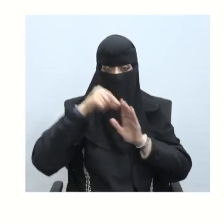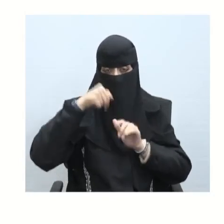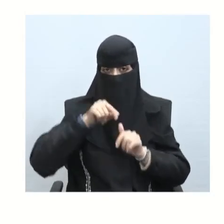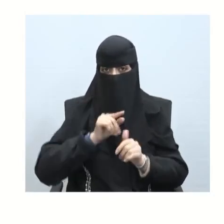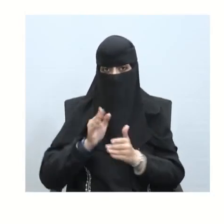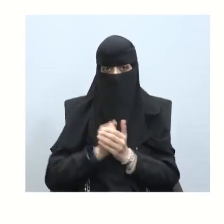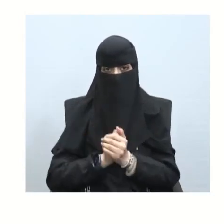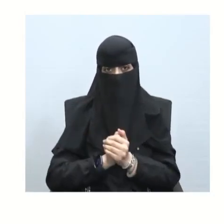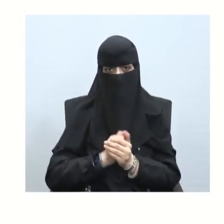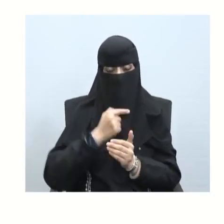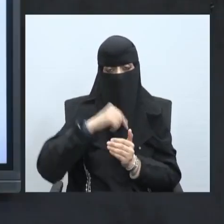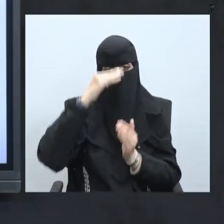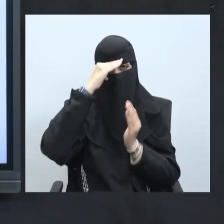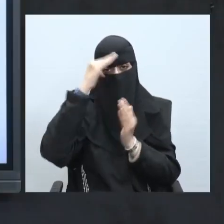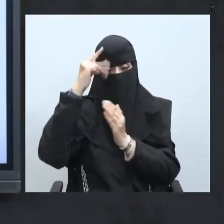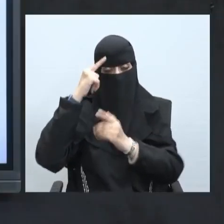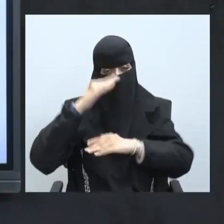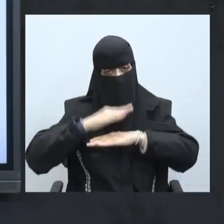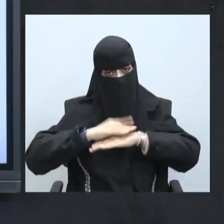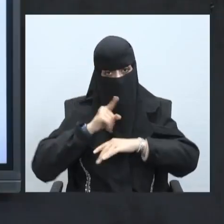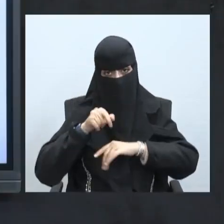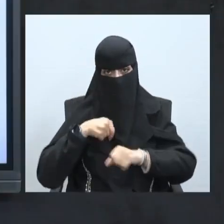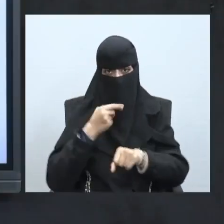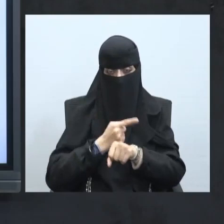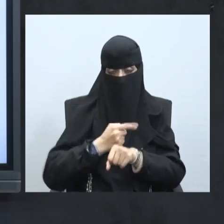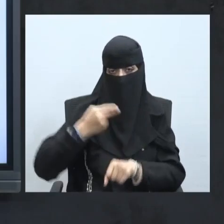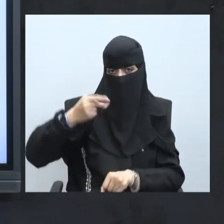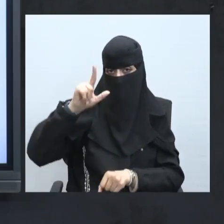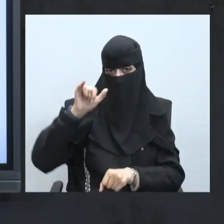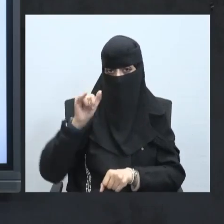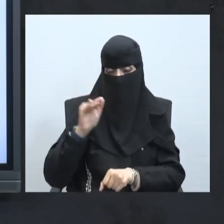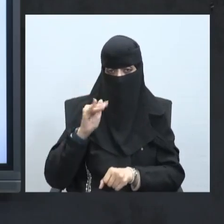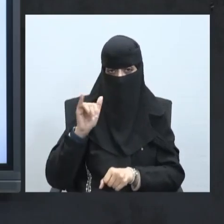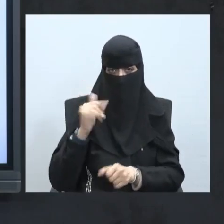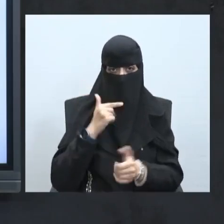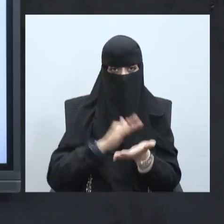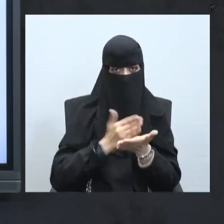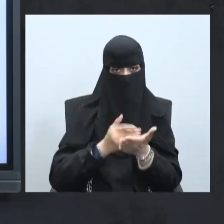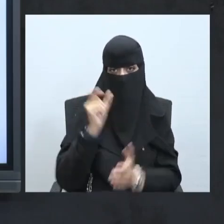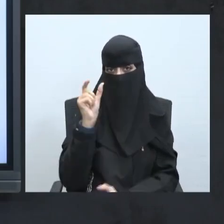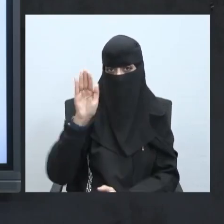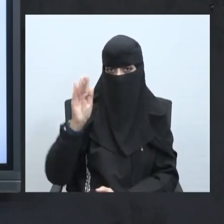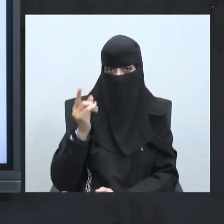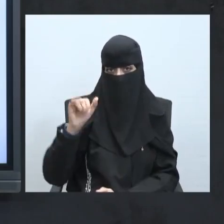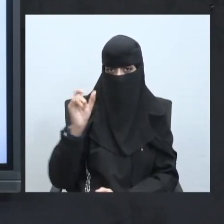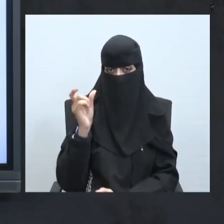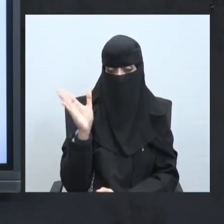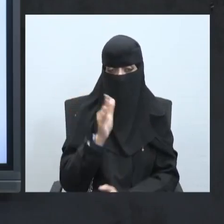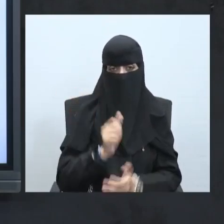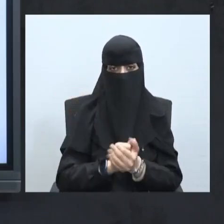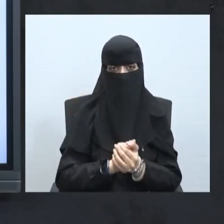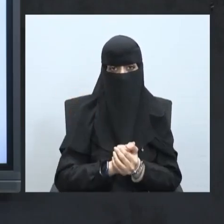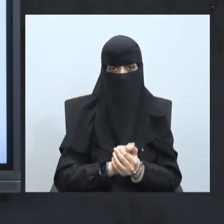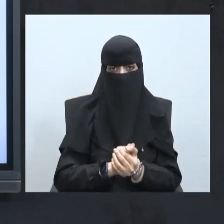درسنا لهذا اليوم تقبلوا فائق التحيه والاحترام مني انا معلمكم علي القحطاني وزميلتي في لغه الاشاره الاستاذه